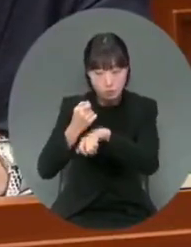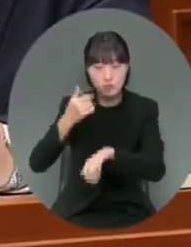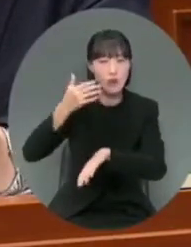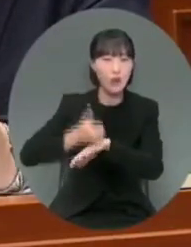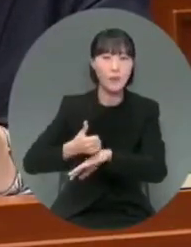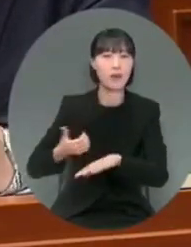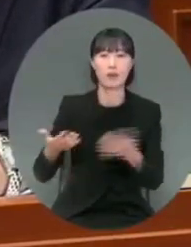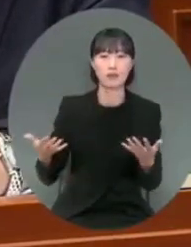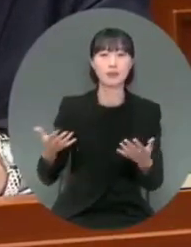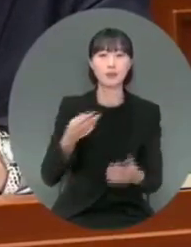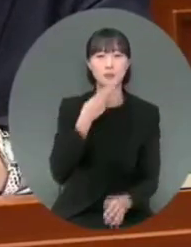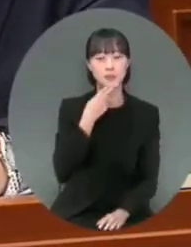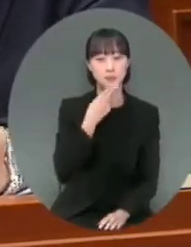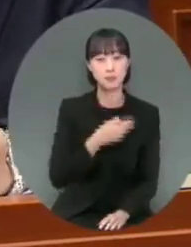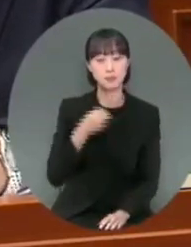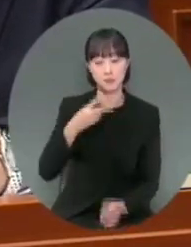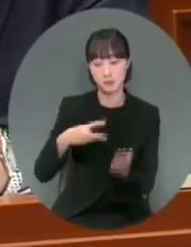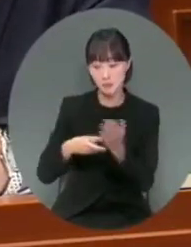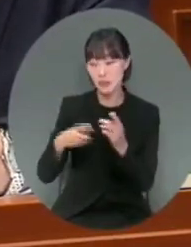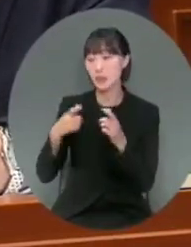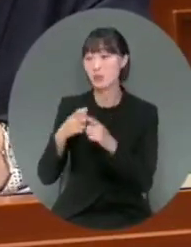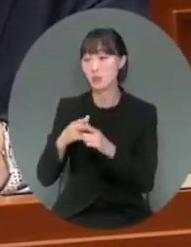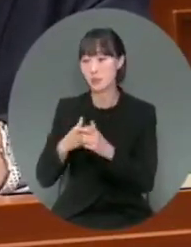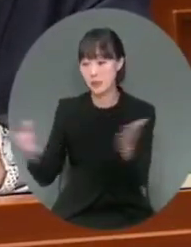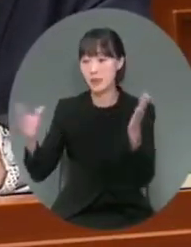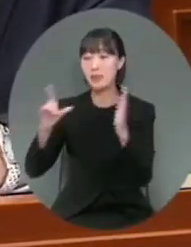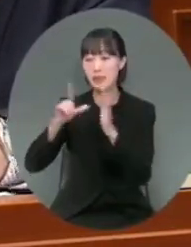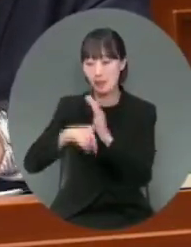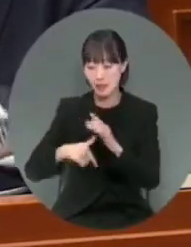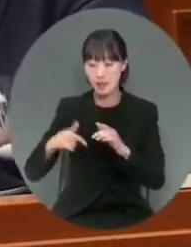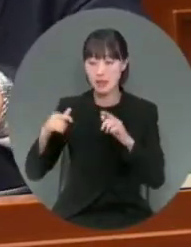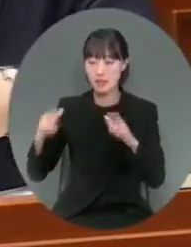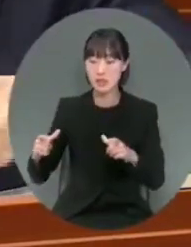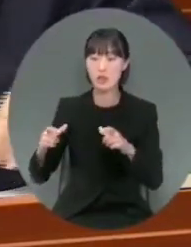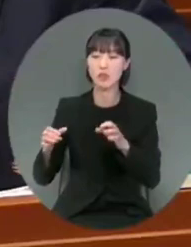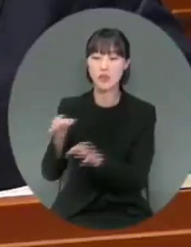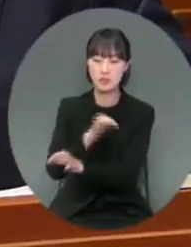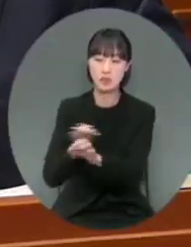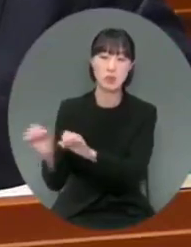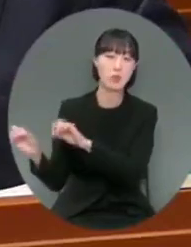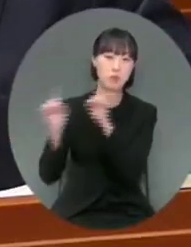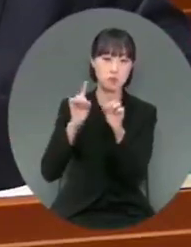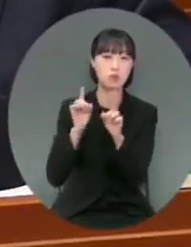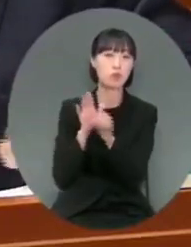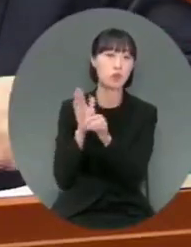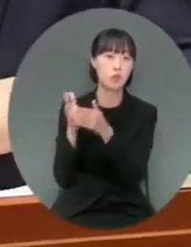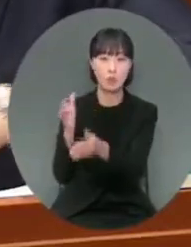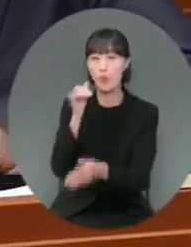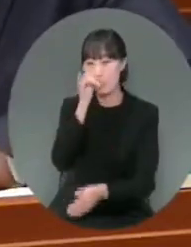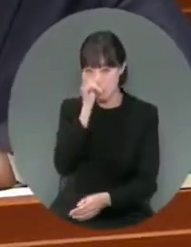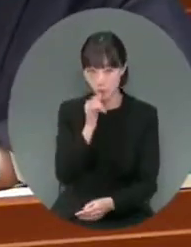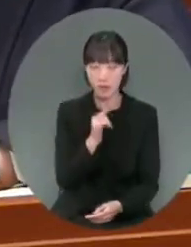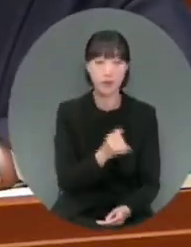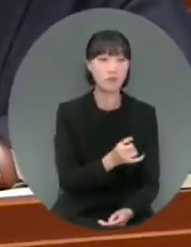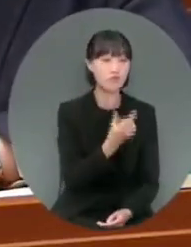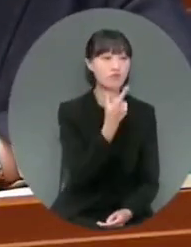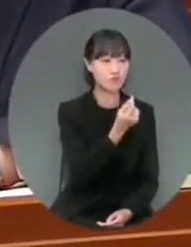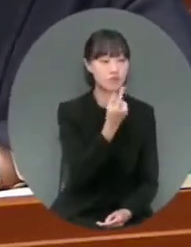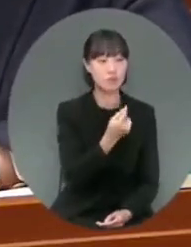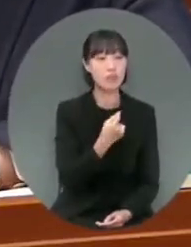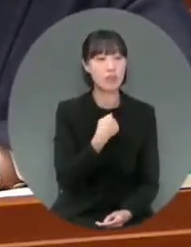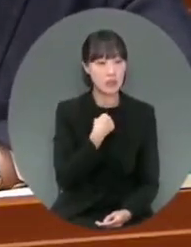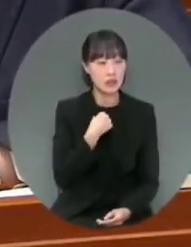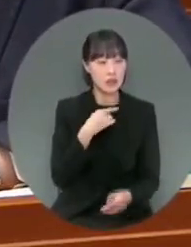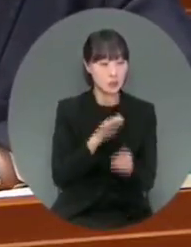상품권 발행했을 때 지역 경제 활성화에 도움이 된다. 예, 도움이 된다는 것은 확실한데 네. 그렇다면 이 민생 경제,